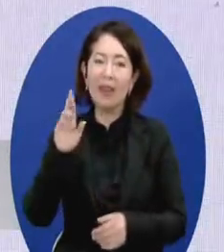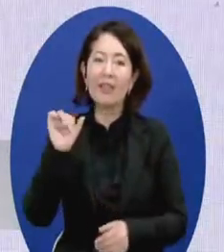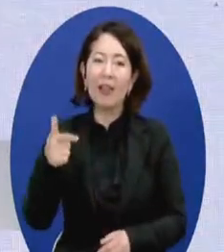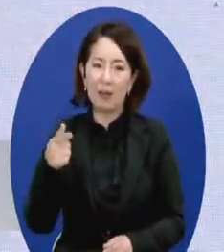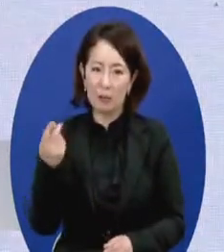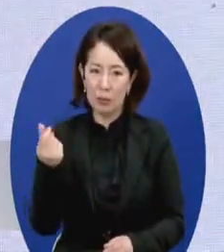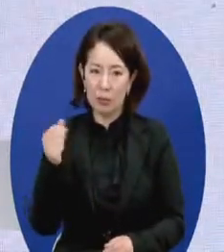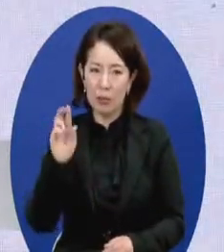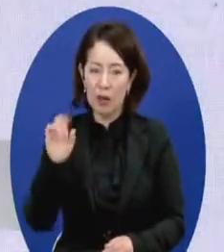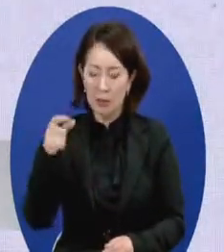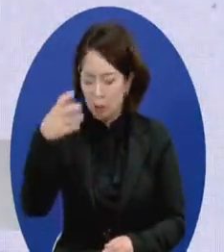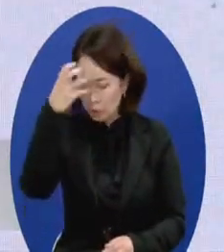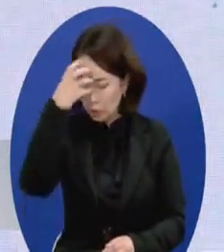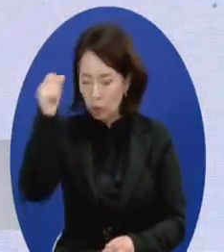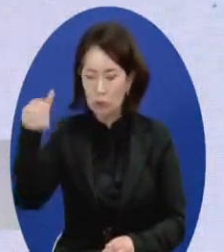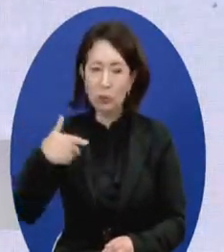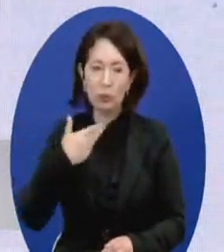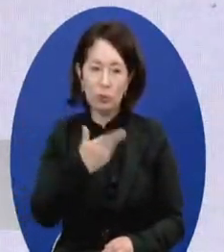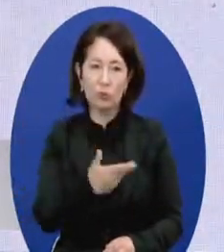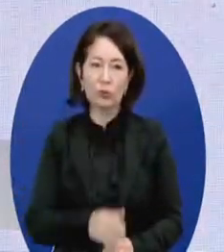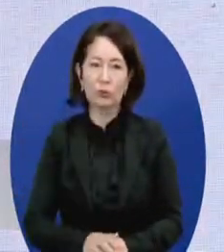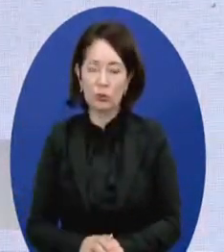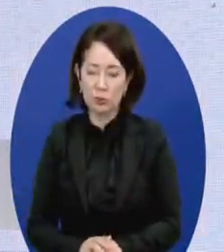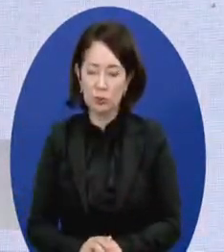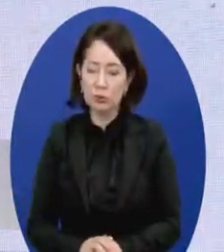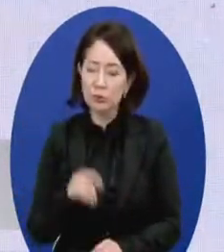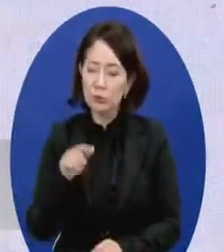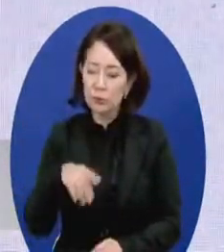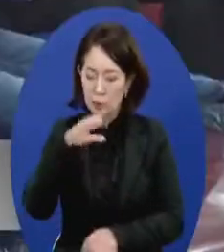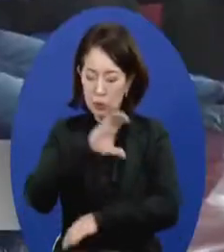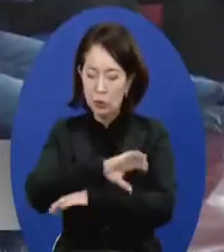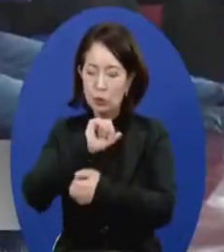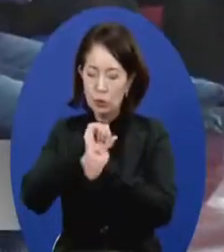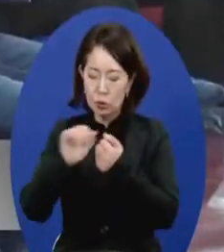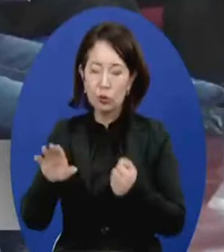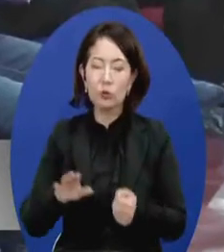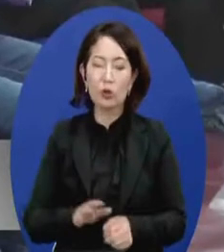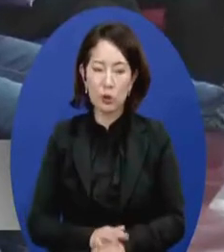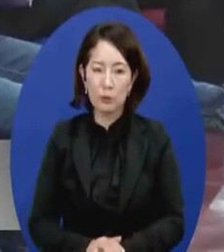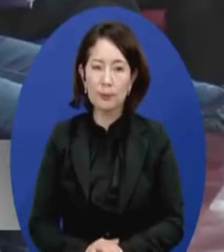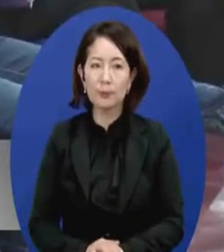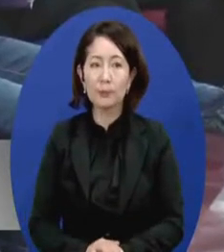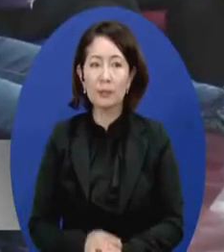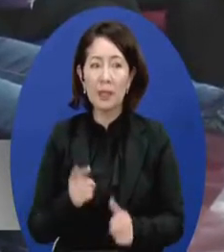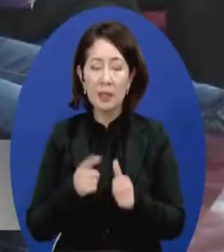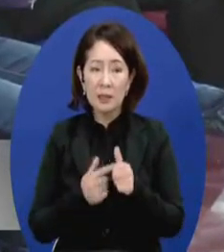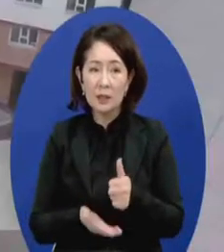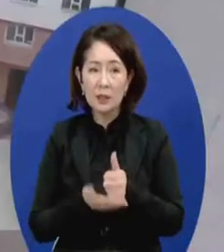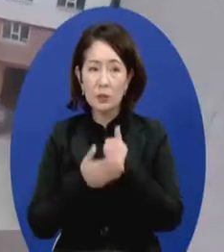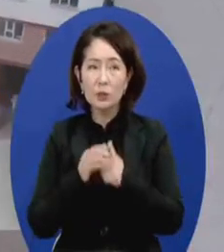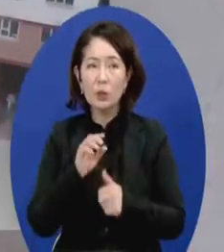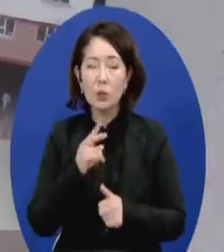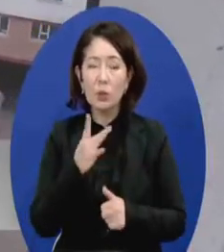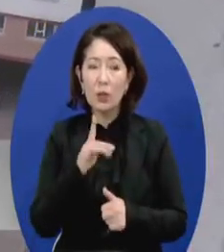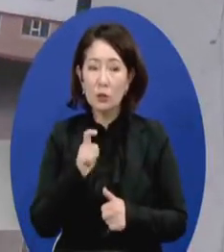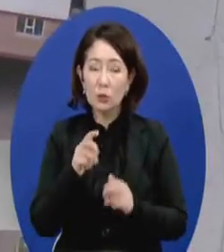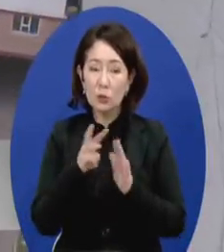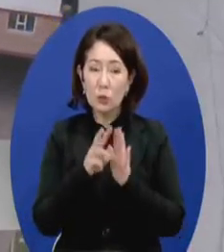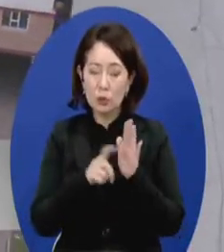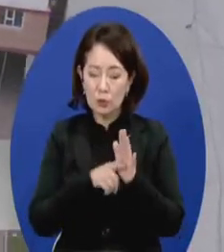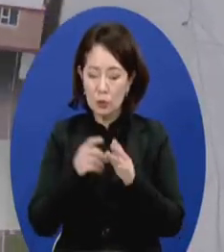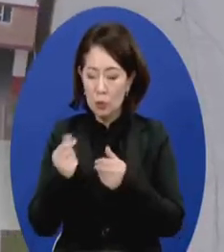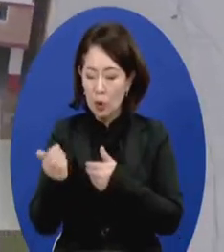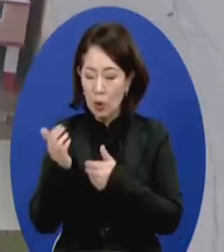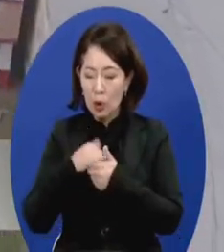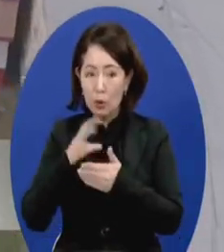Баялгаас гаргана. Төрөөс гаргана. Мөнгөний. Тэгээд тэр сургуулаа төгссөн. Нэр дэвшигч хүрэл сүхийн мөрийн хөтөлбөрт орлоготой